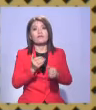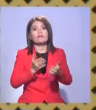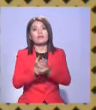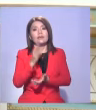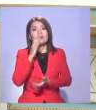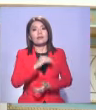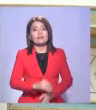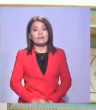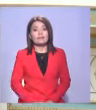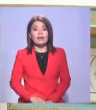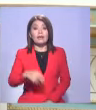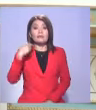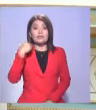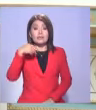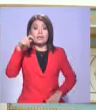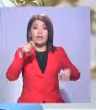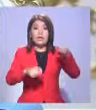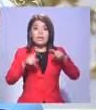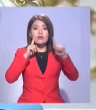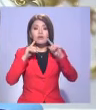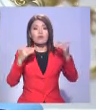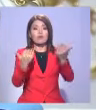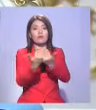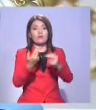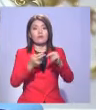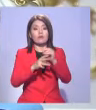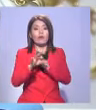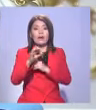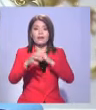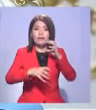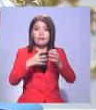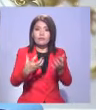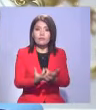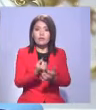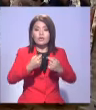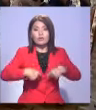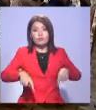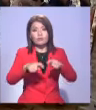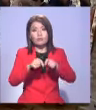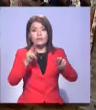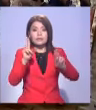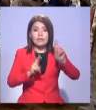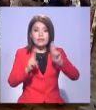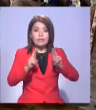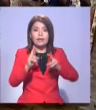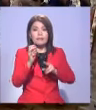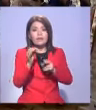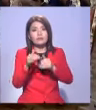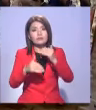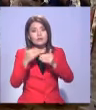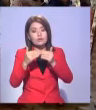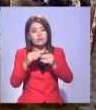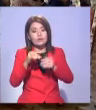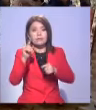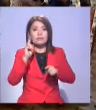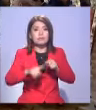алады. Президент кездесуде ең алдымен халықаралық аралды құтқару қорының ұйымдық құрылымы мен шарттық құқықтық базасын жетілдіру процесін